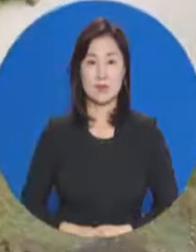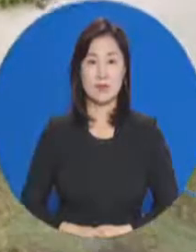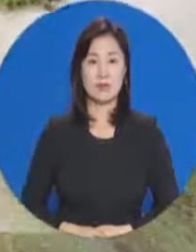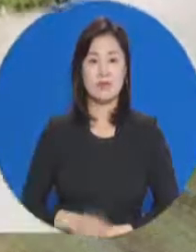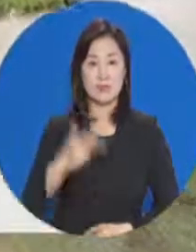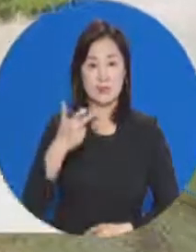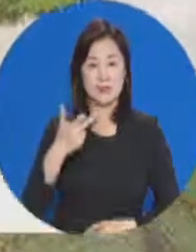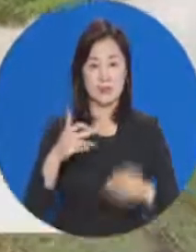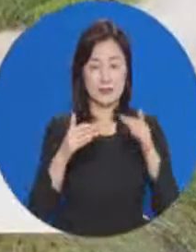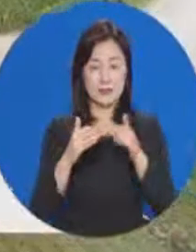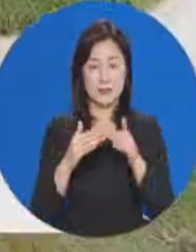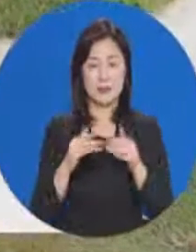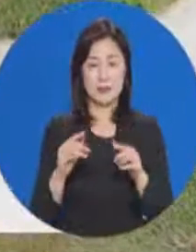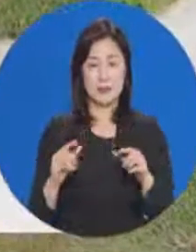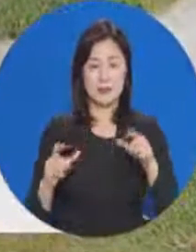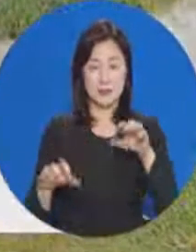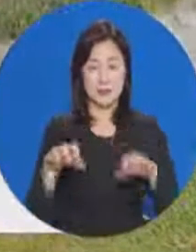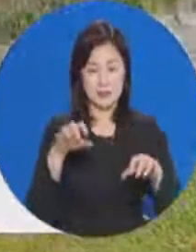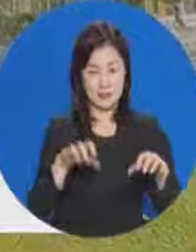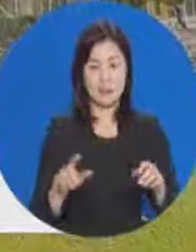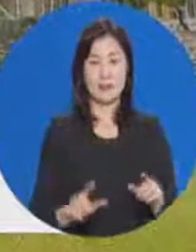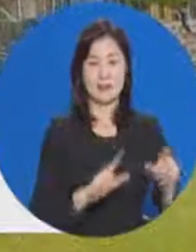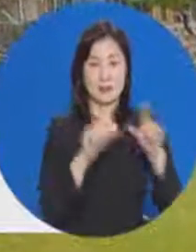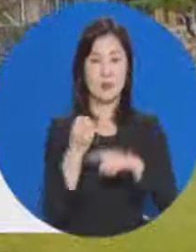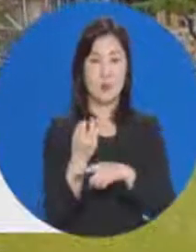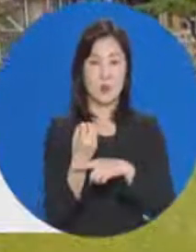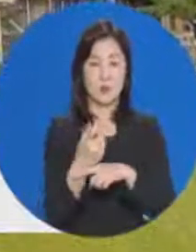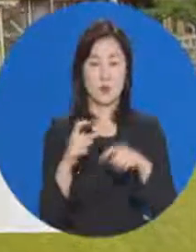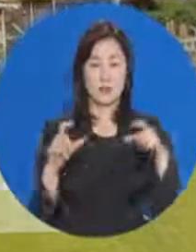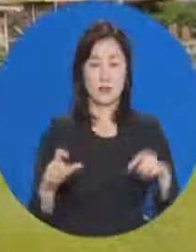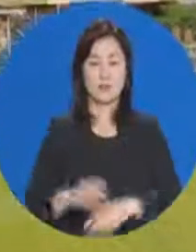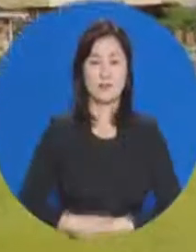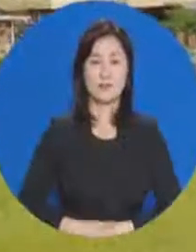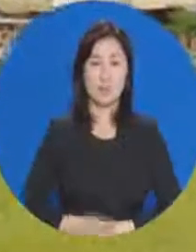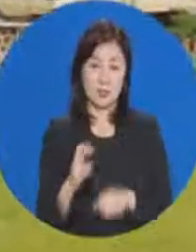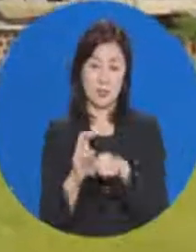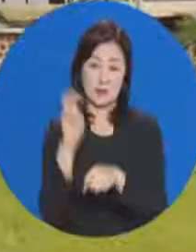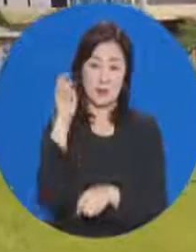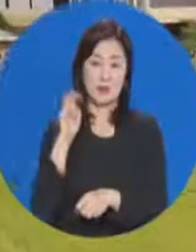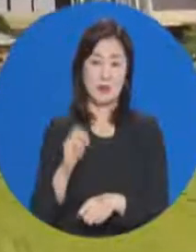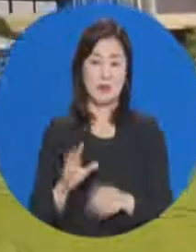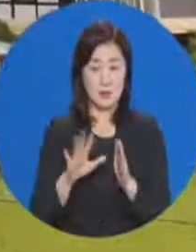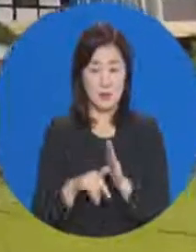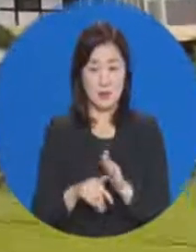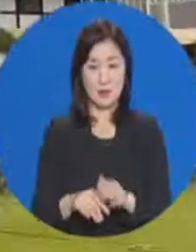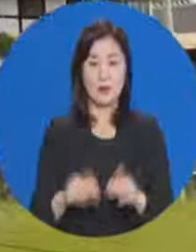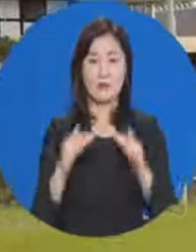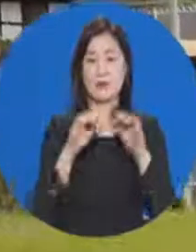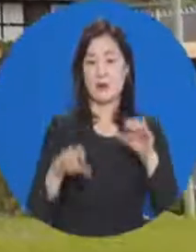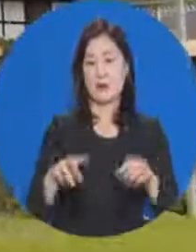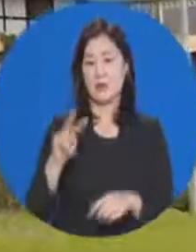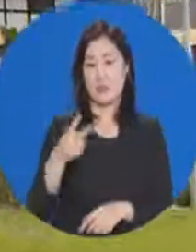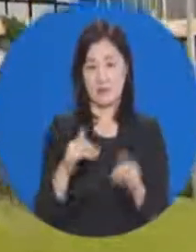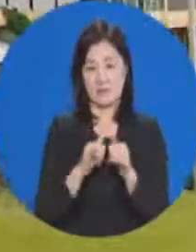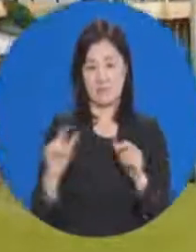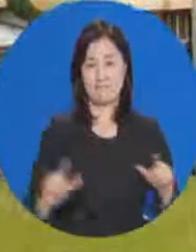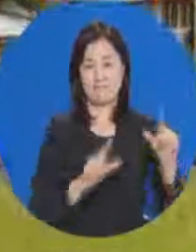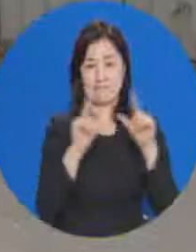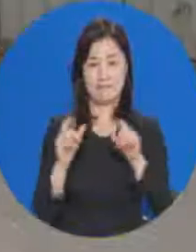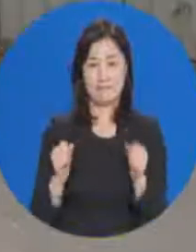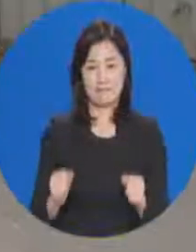17가구가 옹기종기 모여 사는 보성군 보성읍의 한 마을. 20여 년 전만 하더라도 마을에는 200여 명이 거주하고